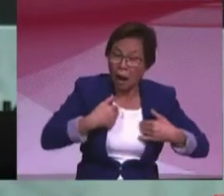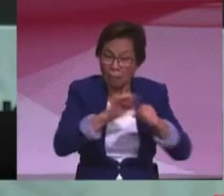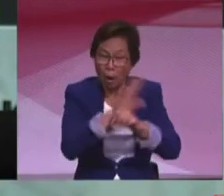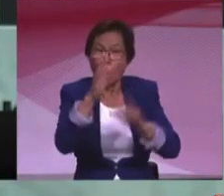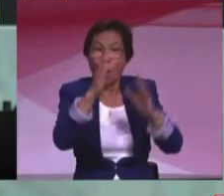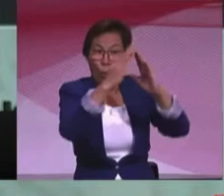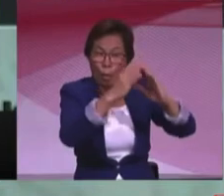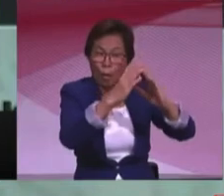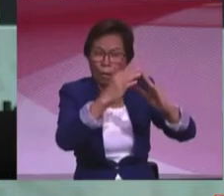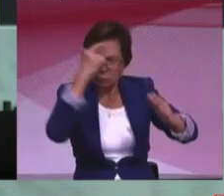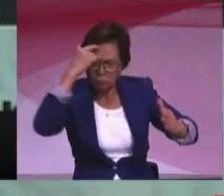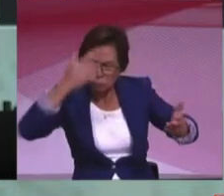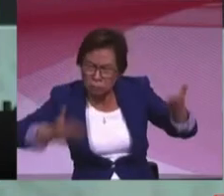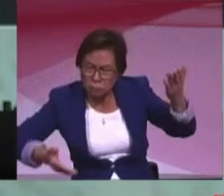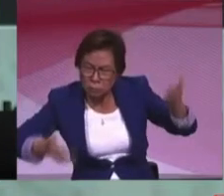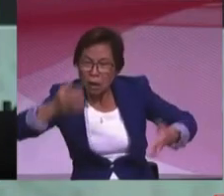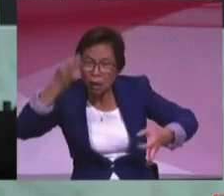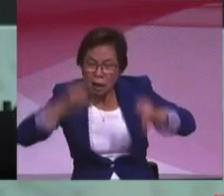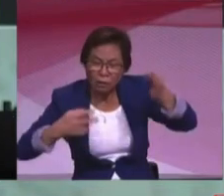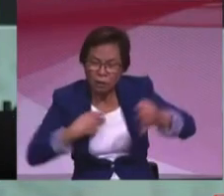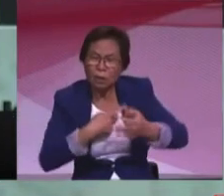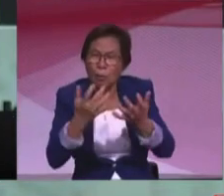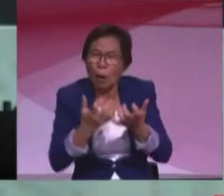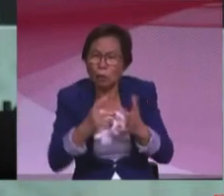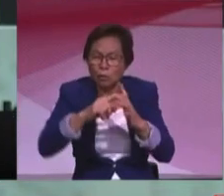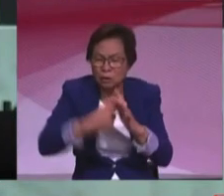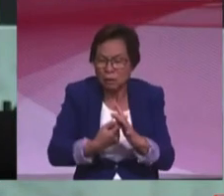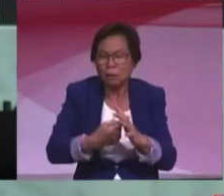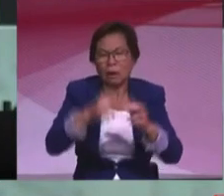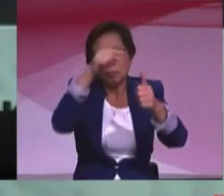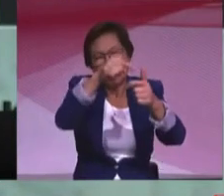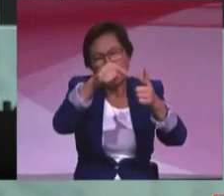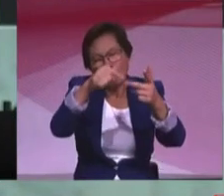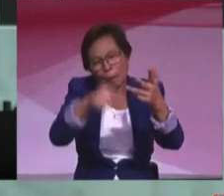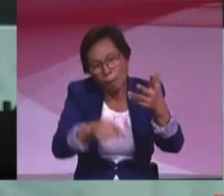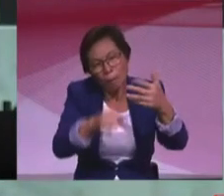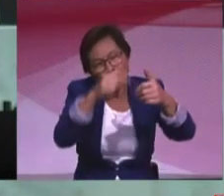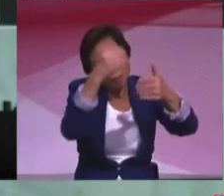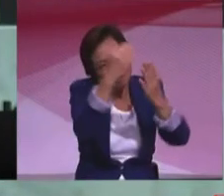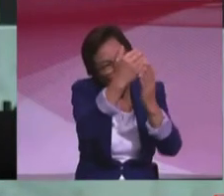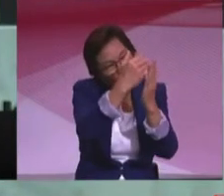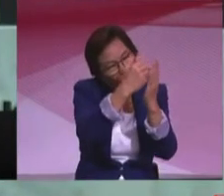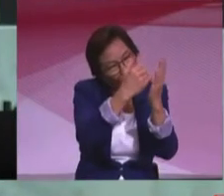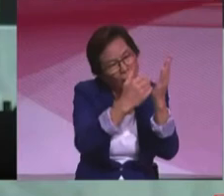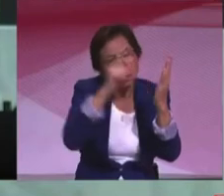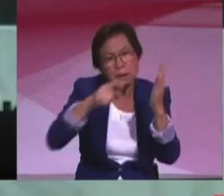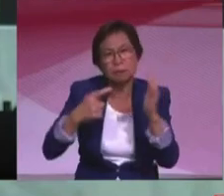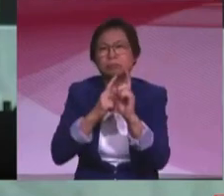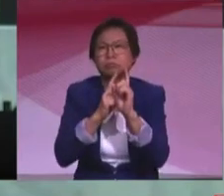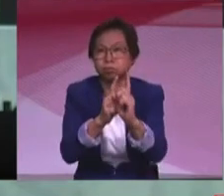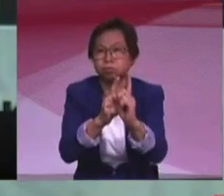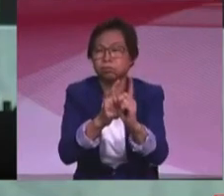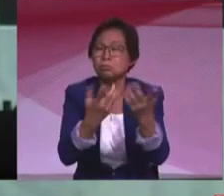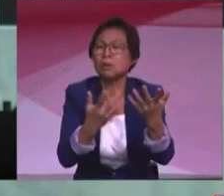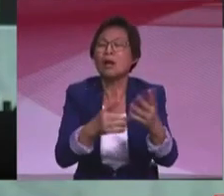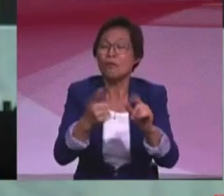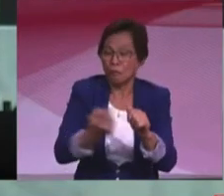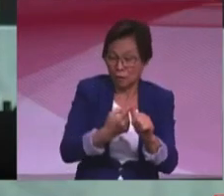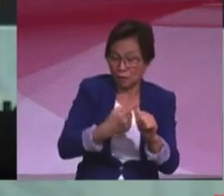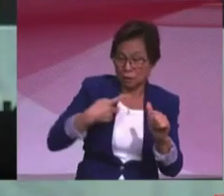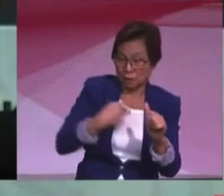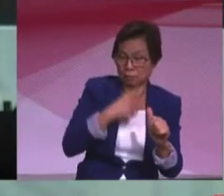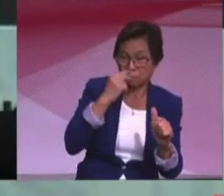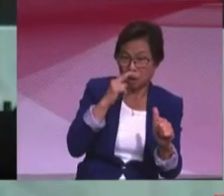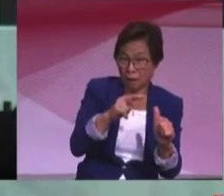di rumah. Kalau kita nak laksanakan, iaitu ada beberapa kriteria yang kita kena patuhi. Yang pertama, kita kena